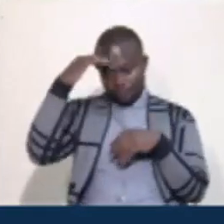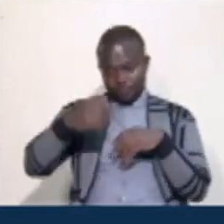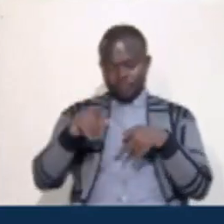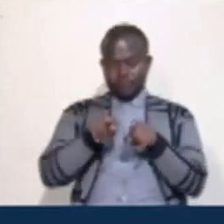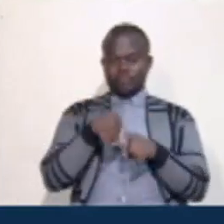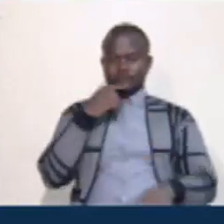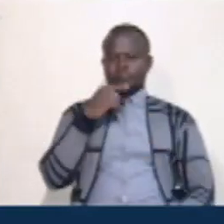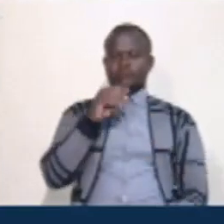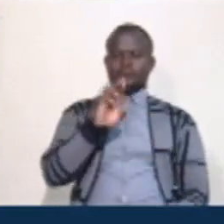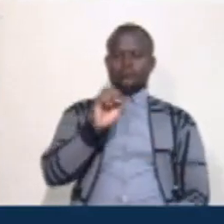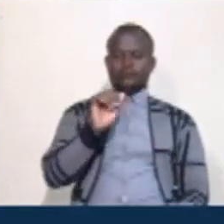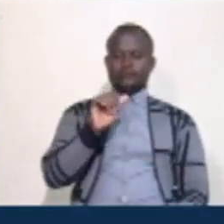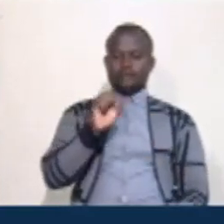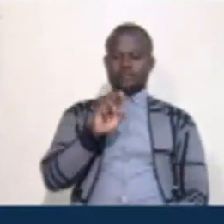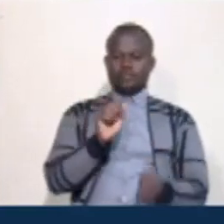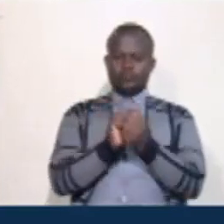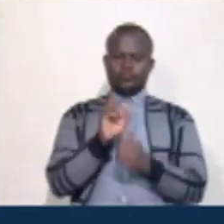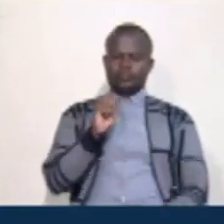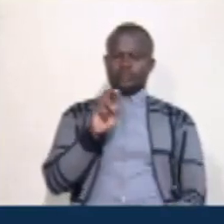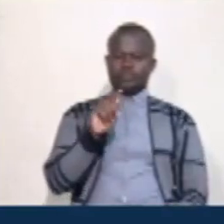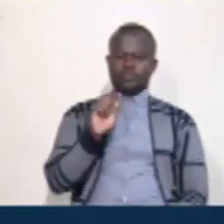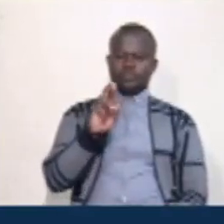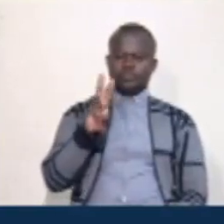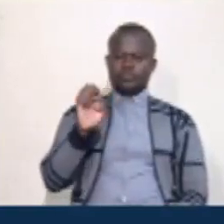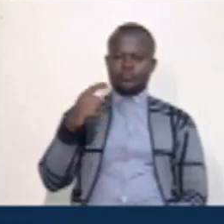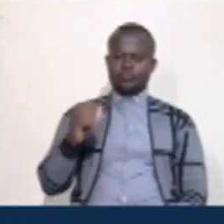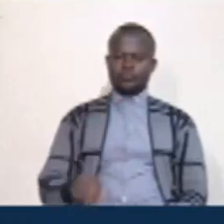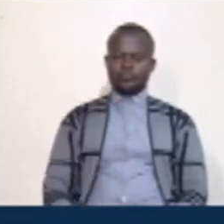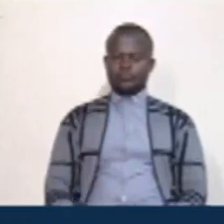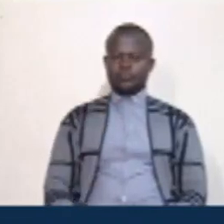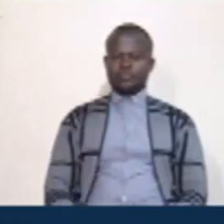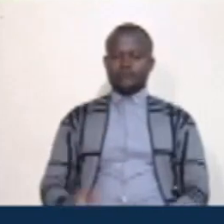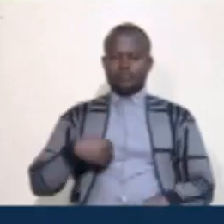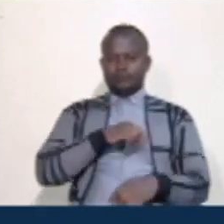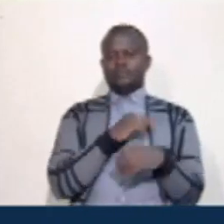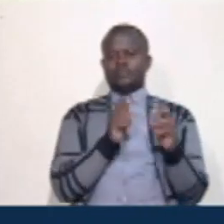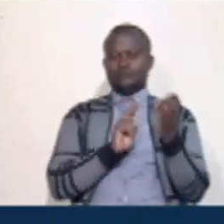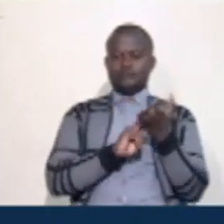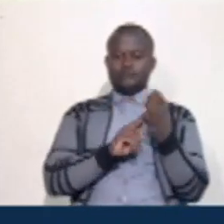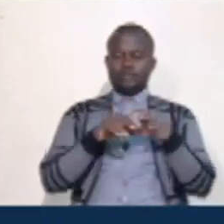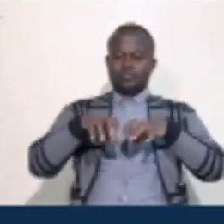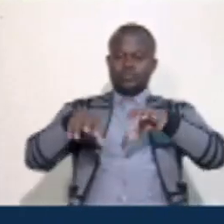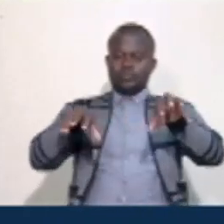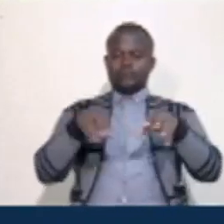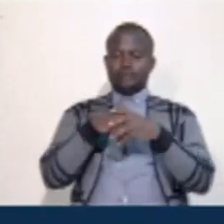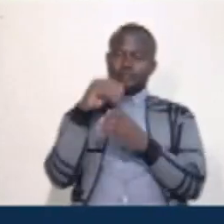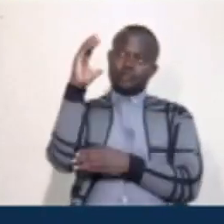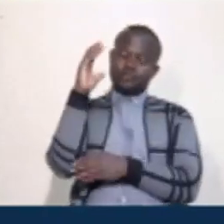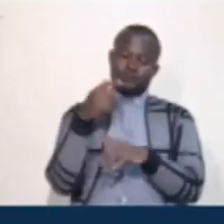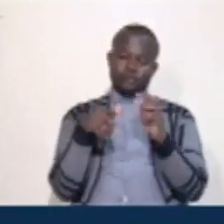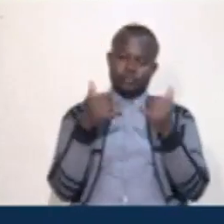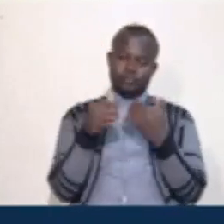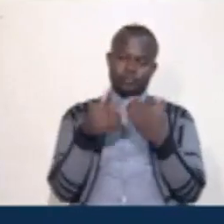na Rutayisire Jean Baptiste na Mukarwego Madalena. Twari dutuye ducanisha inkwi y'amakara cyangwa se gazi duhenze,